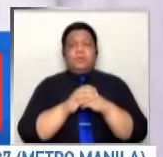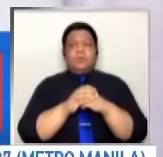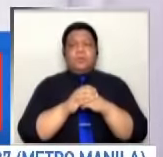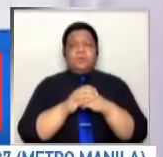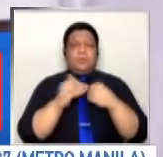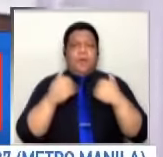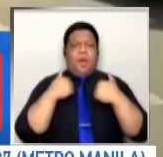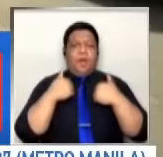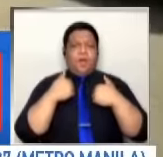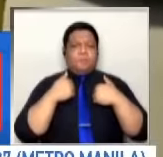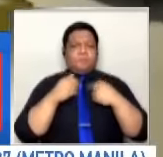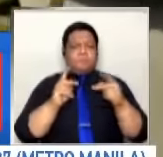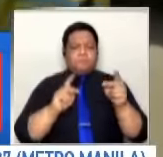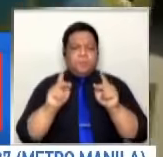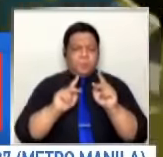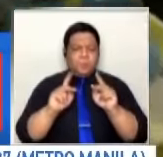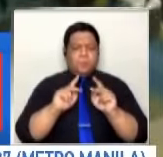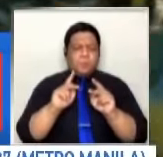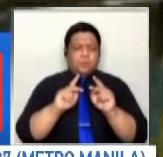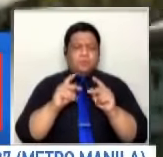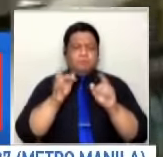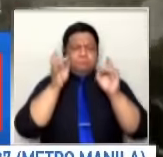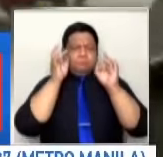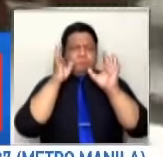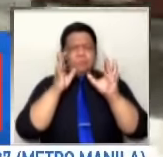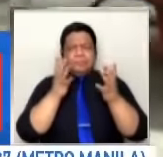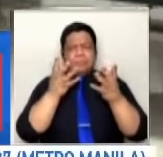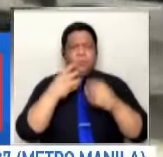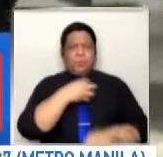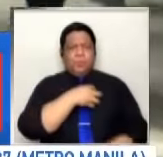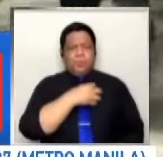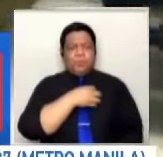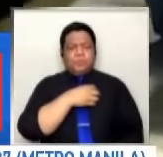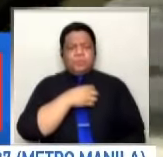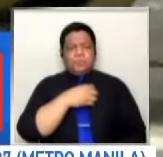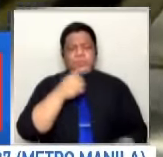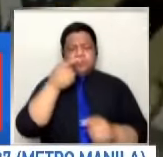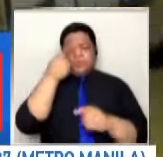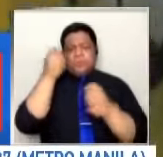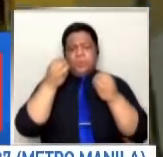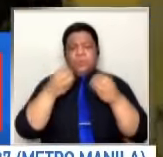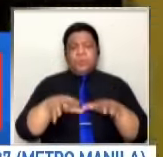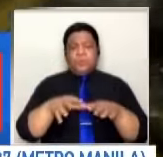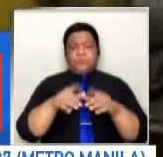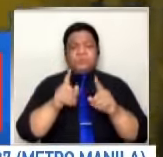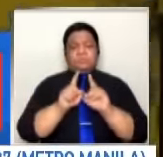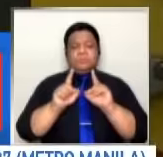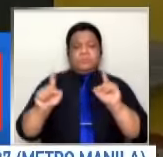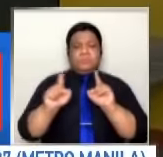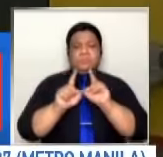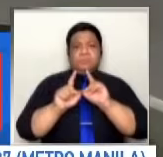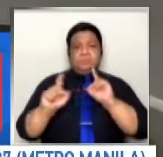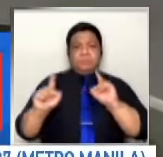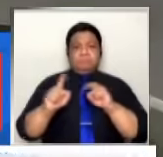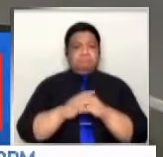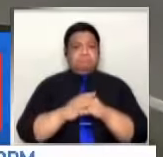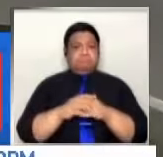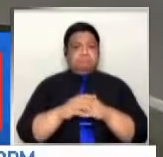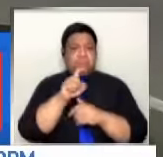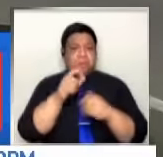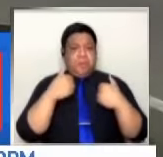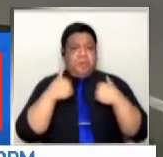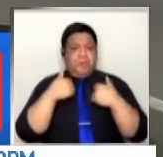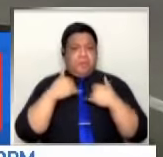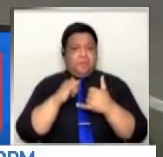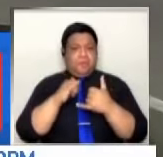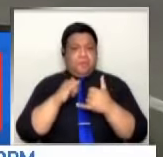na nalalagay na rin sa panganib yung ating mga pulis dahil nawala na po yung physical distancing general. Baka may adjustment po ba sa mga